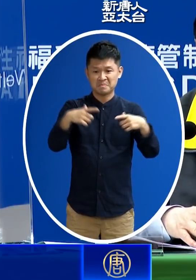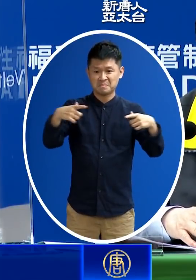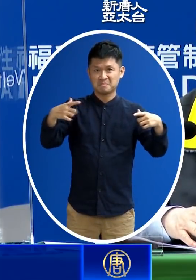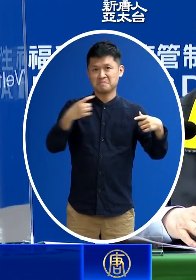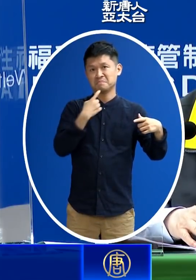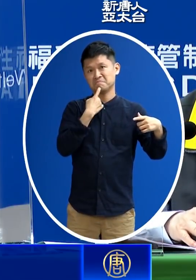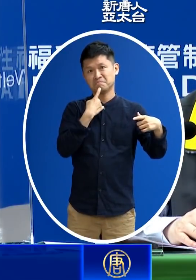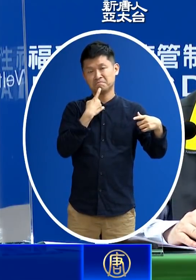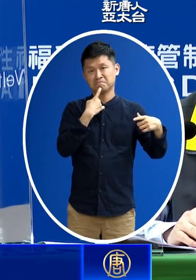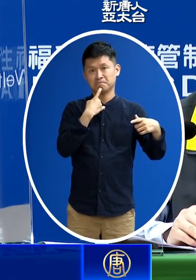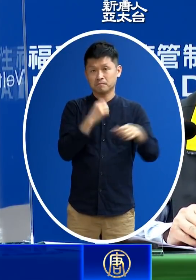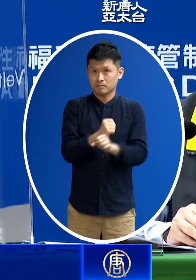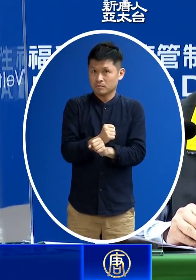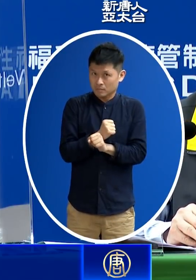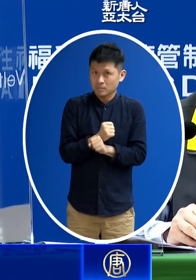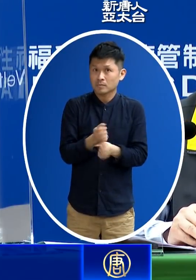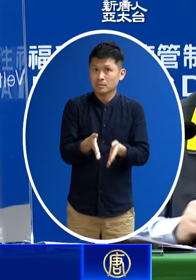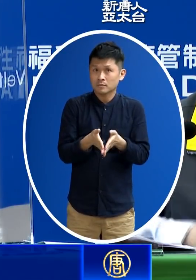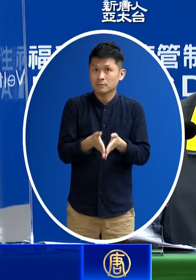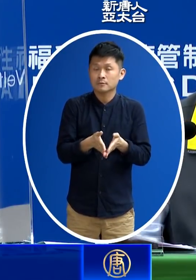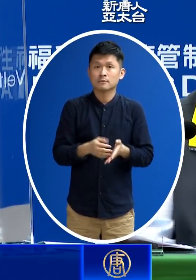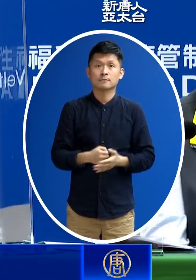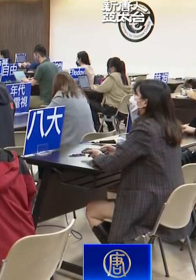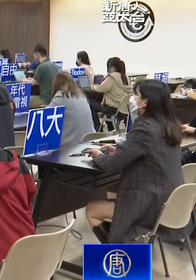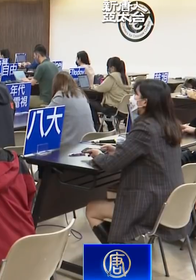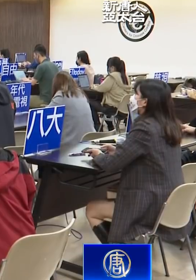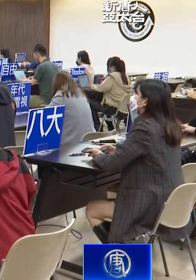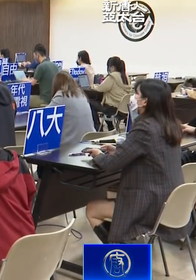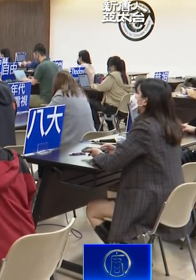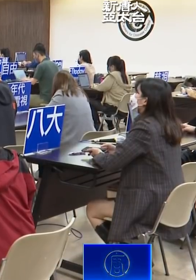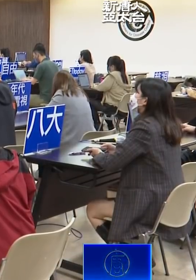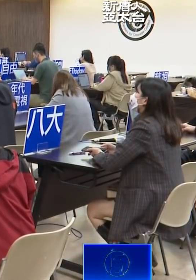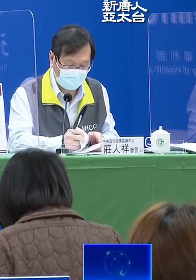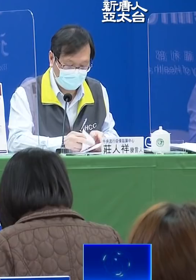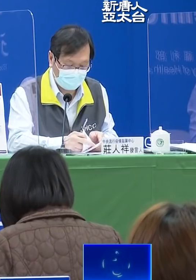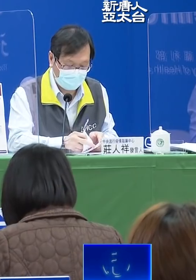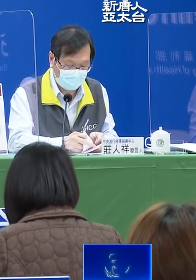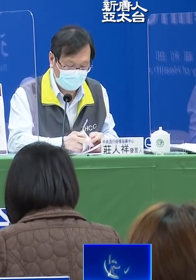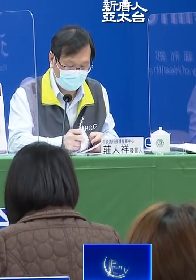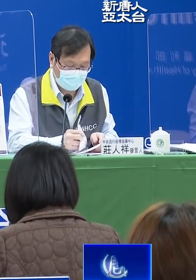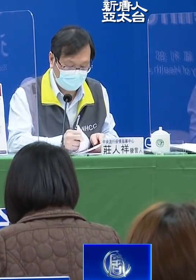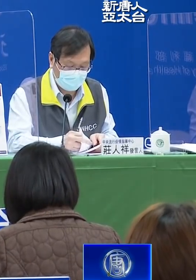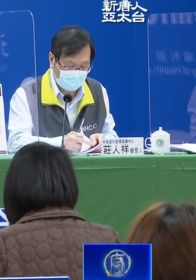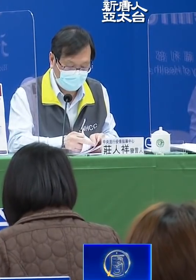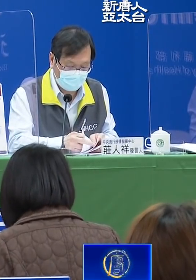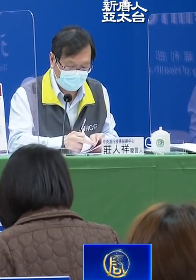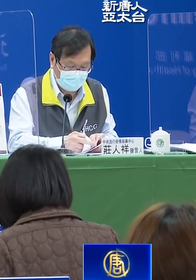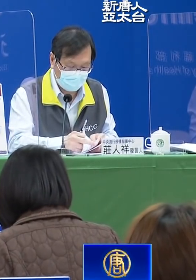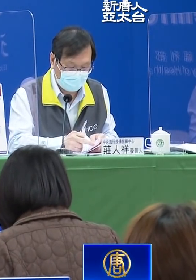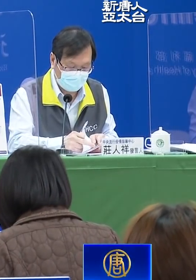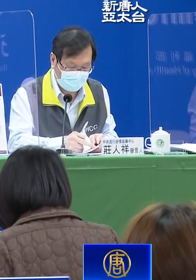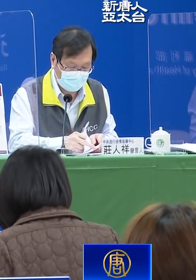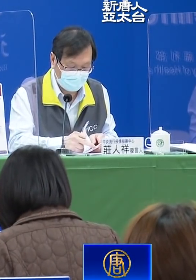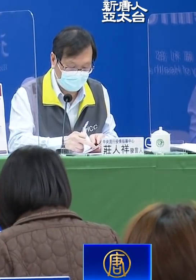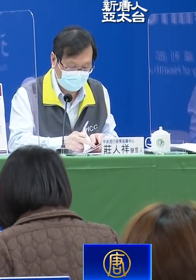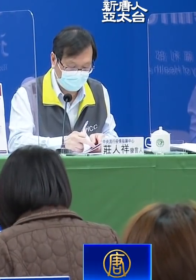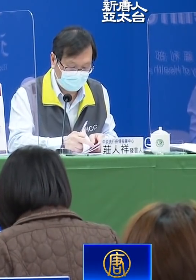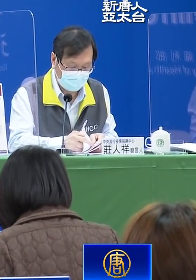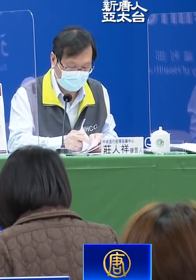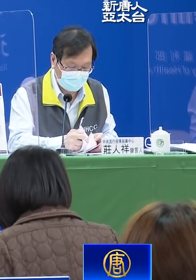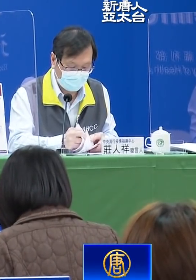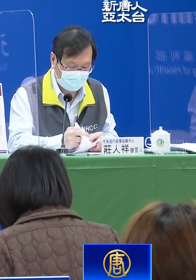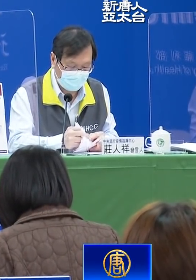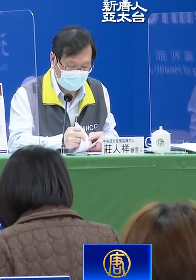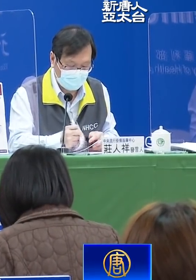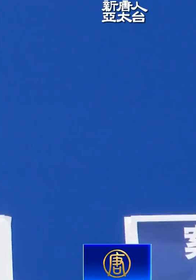非常要提高警觉的一个案例。 初步疫调发现，基隆有4个与小吃店同类型场域出